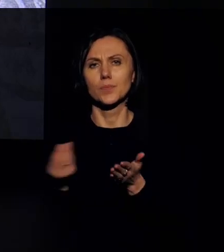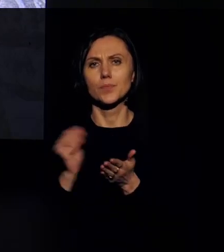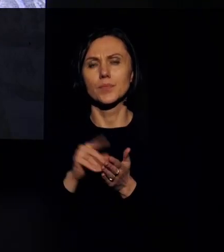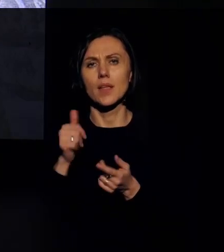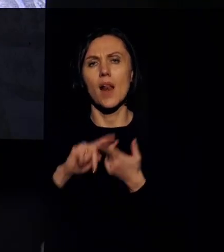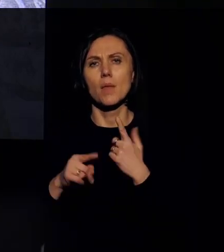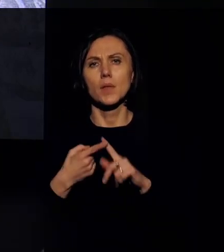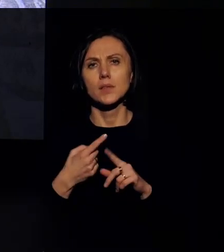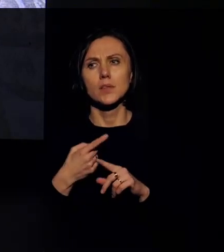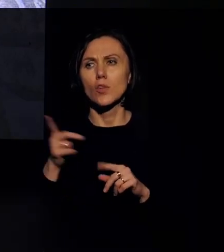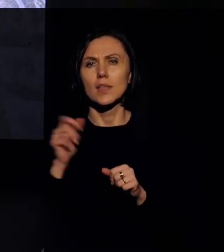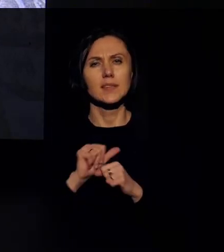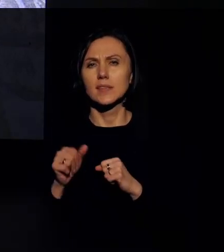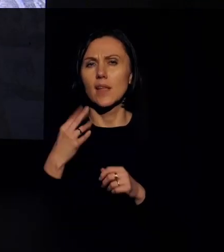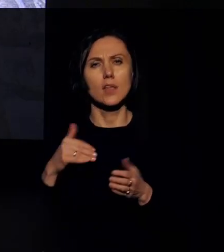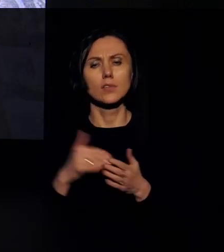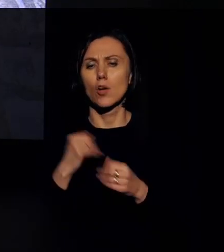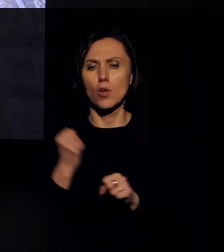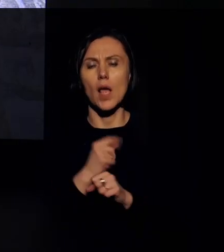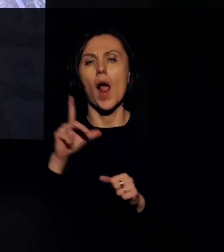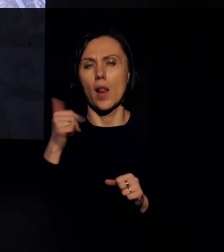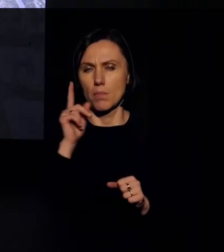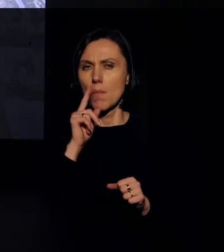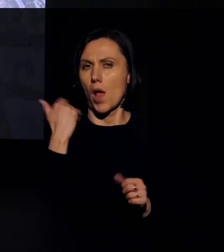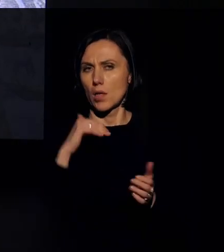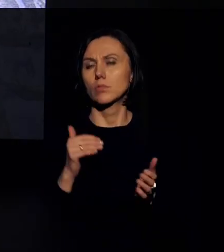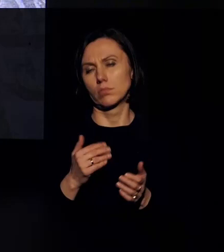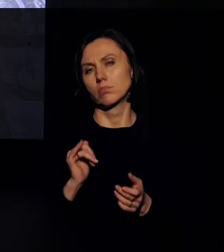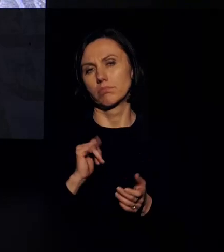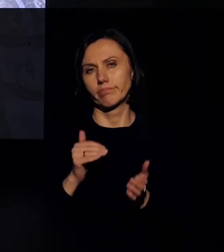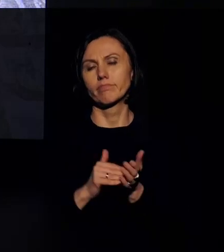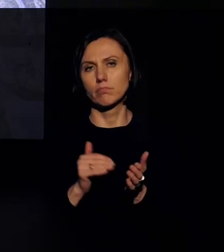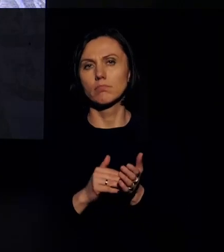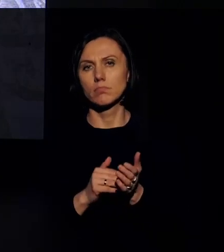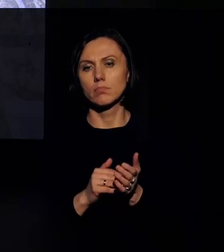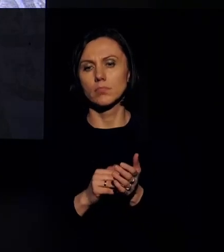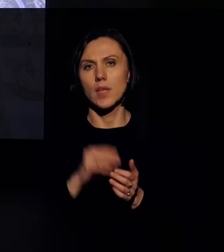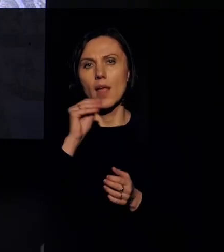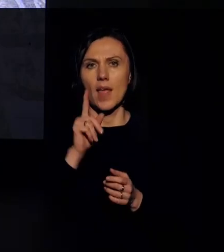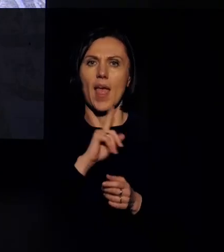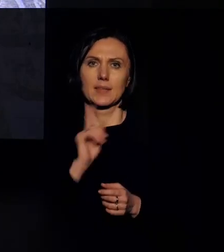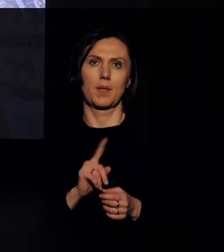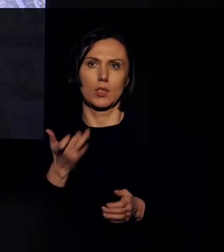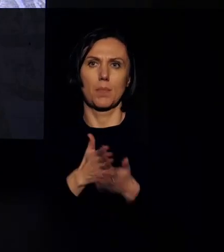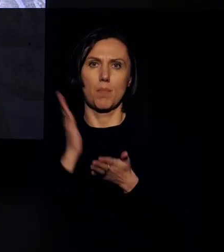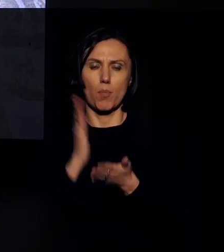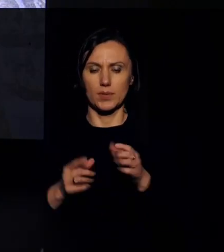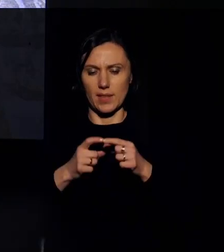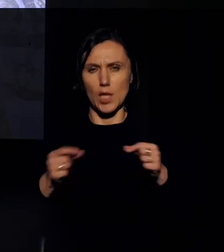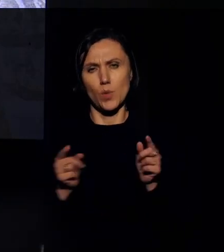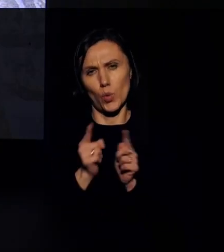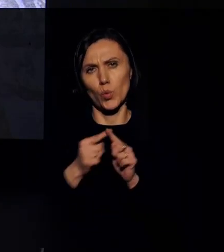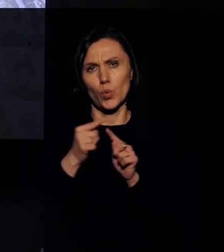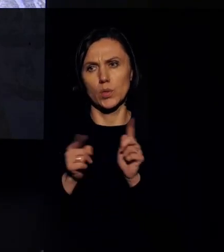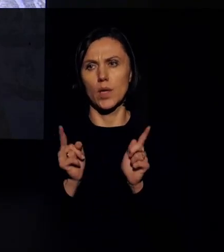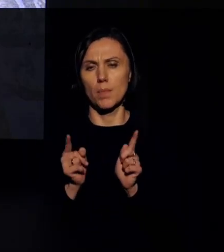taki element, który nie jest konieczny, ale bardzo przydatny w wyposażeniu, to się nazywa ekspres. To jest po prostu taśma, krótka dosyć